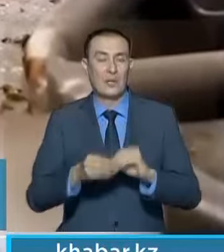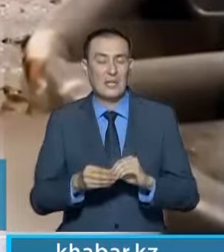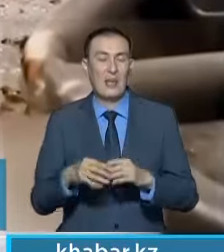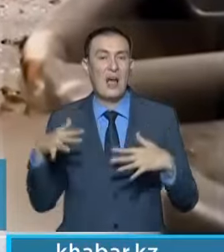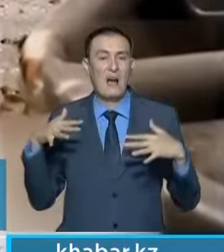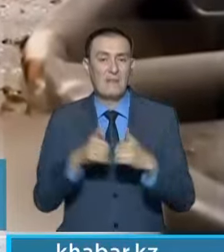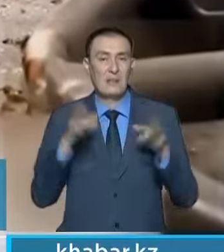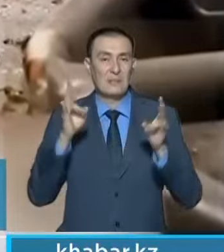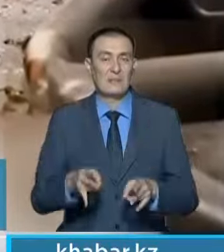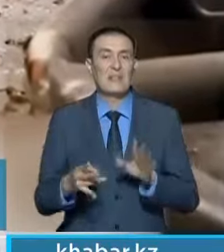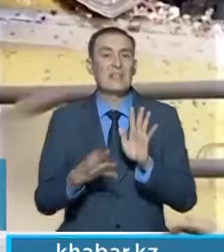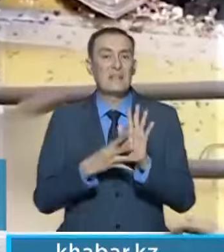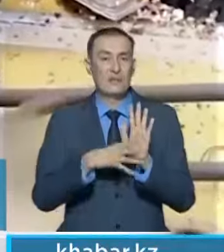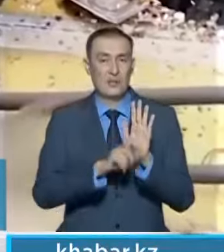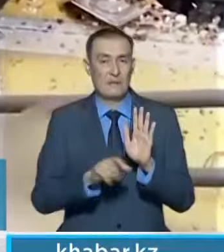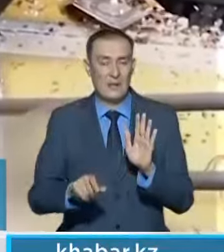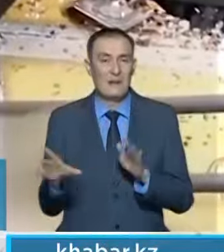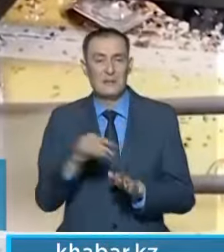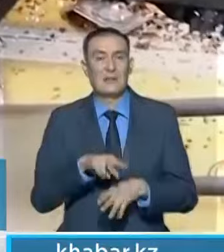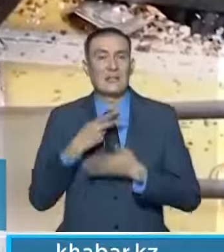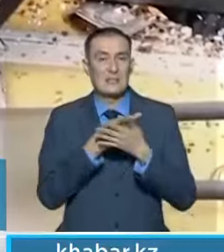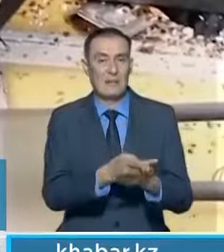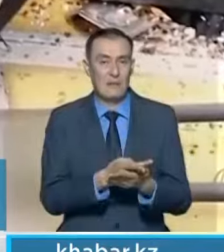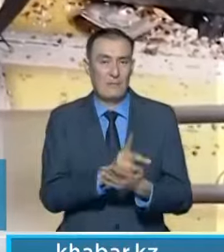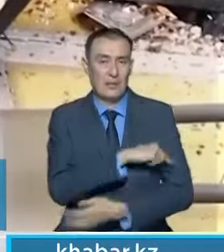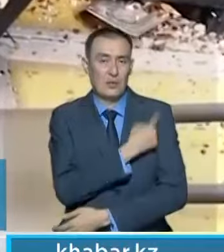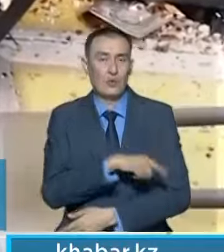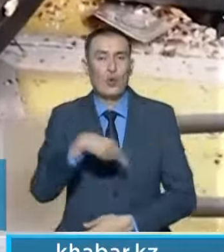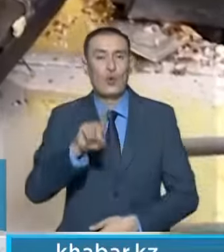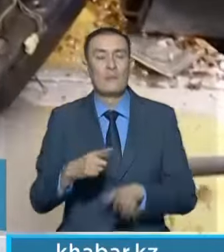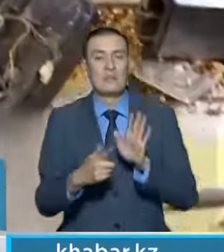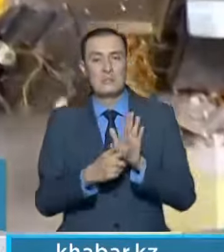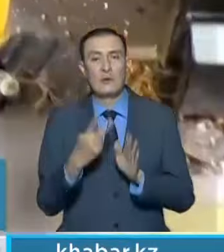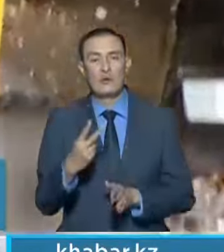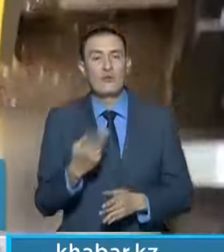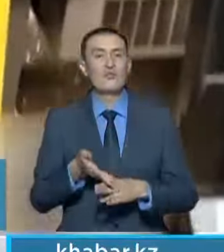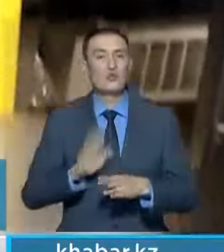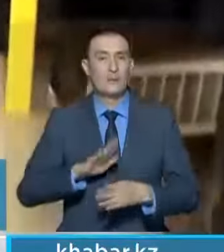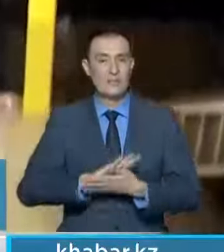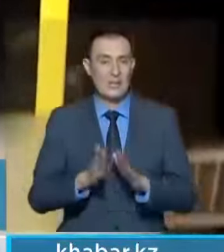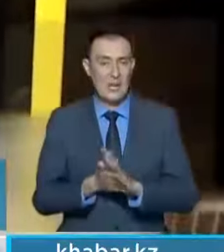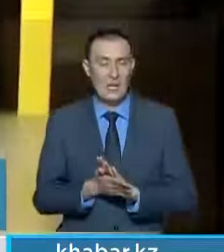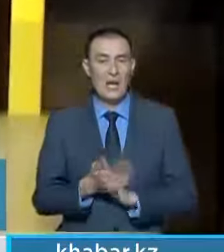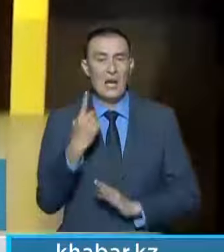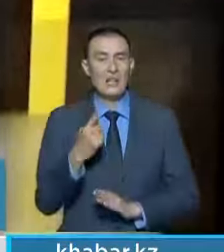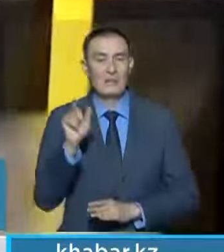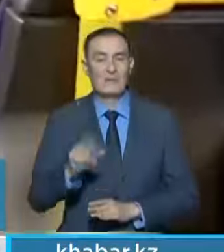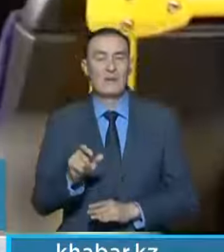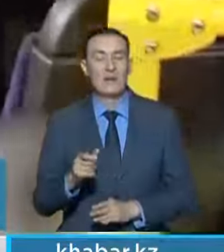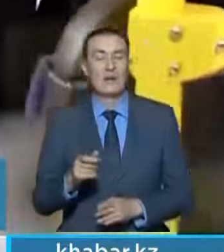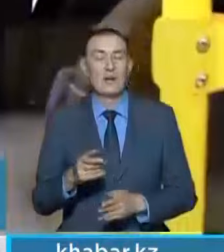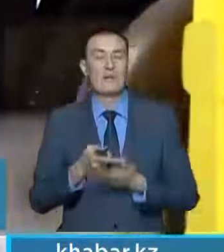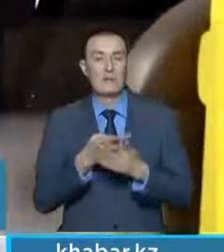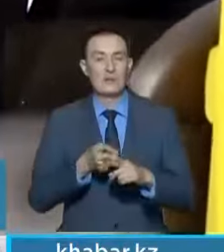крупной аварии пострадали 9 человек. Всех доставили в клиническую больницу номер 7. Двое остаются в тяжелом состоянии. Один из них в